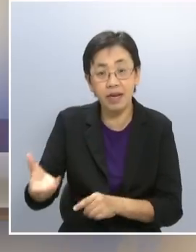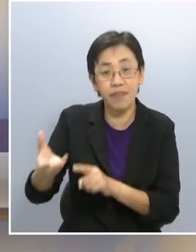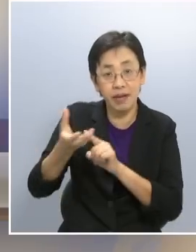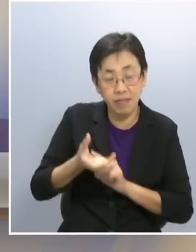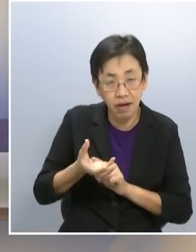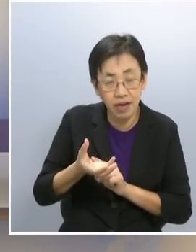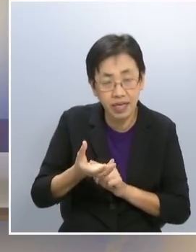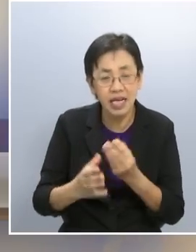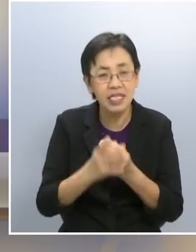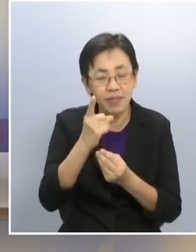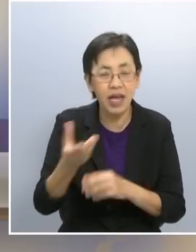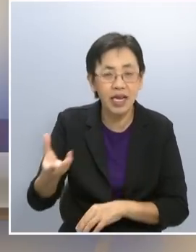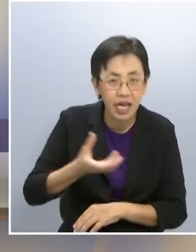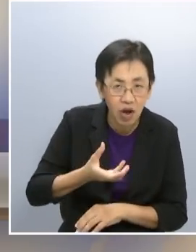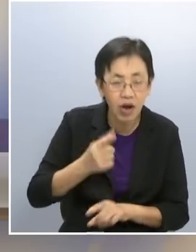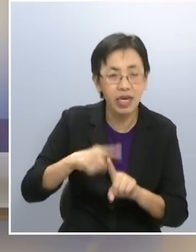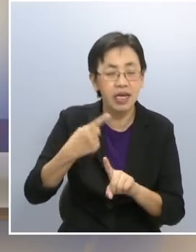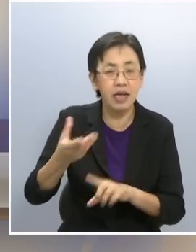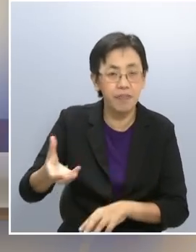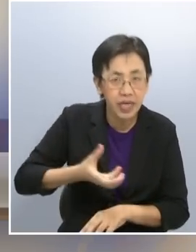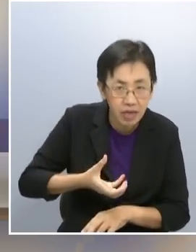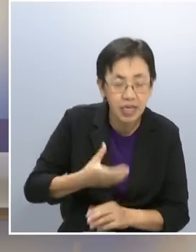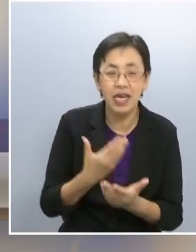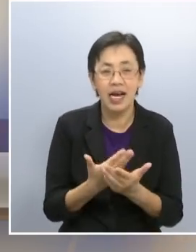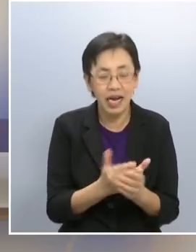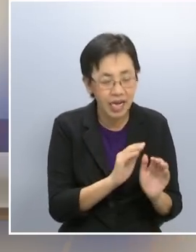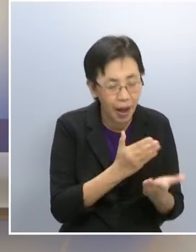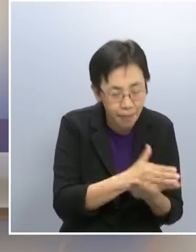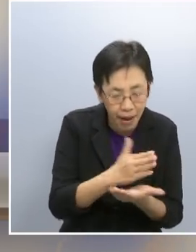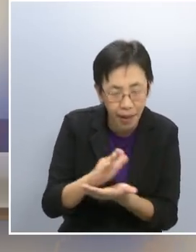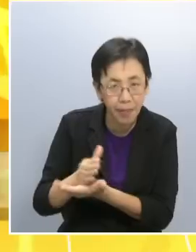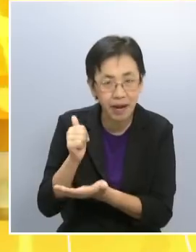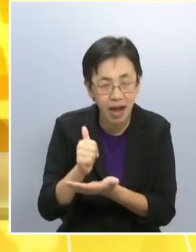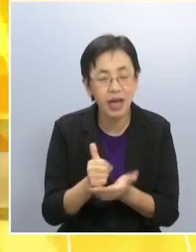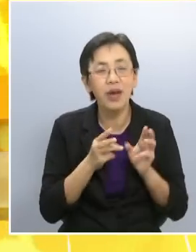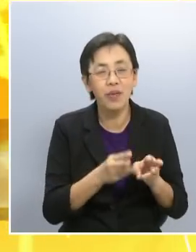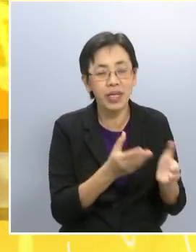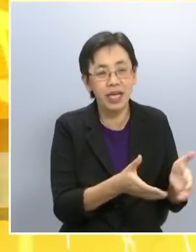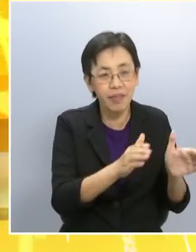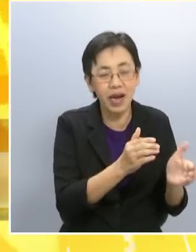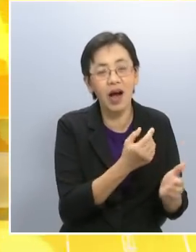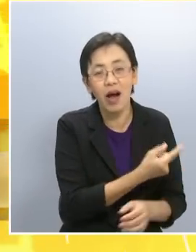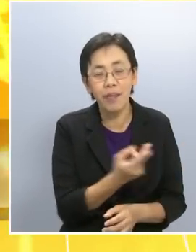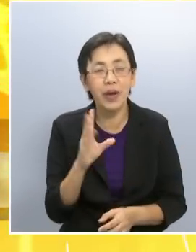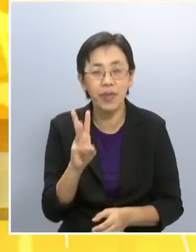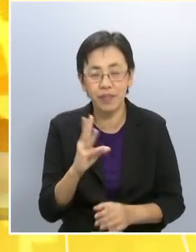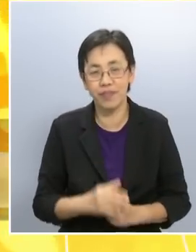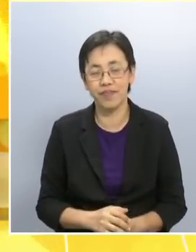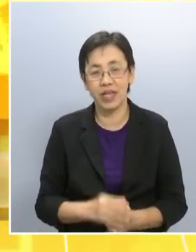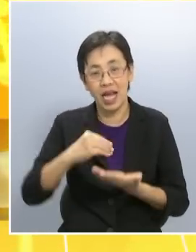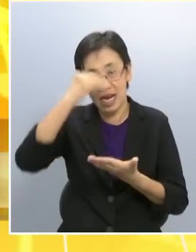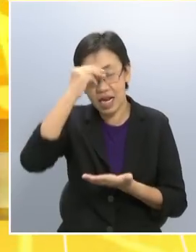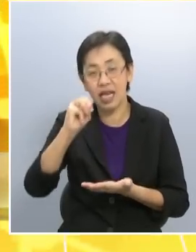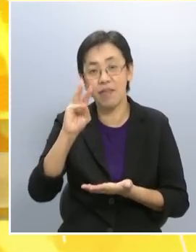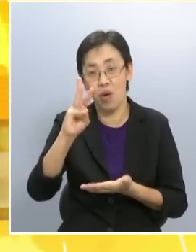ป็นต่อสัปดาห์หรือต่อเดือนสามารถใช้ได้หาย6ใบ เด็กนักเรียนชั้นมัธยมปีที่6น้อง